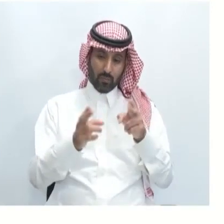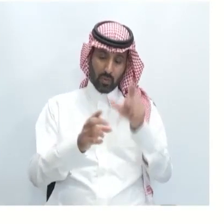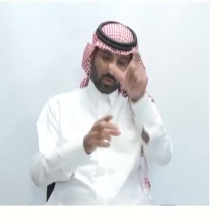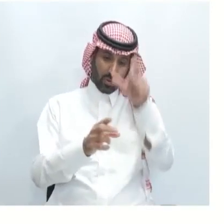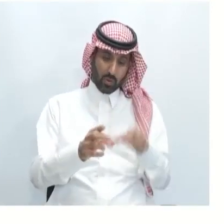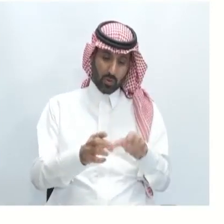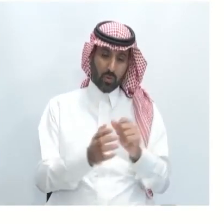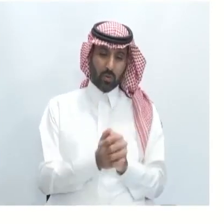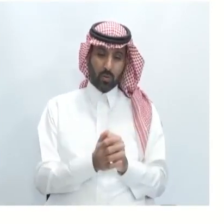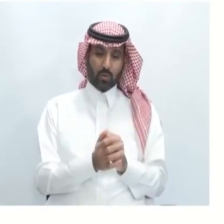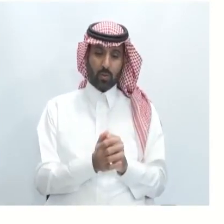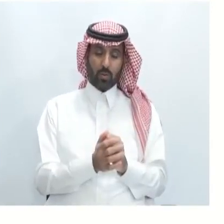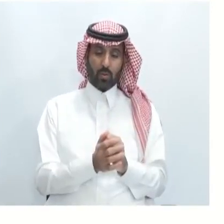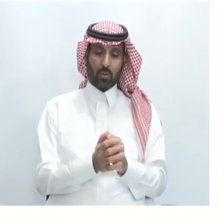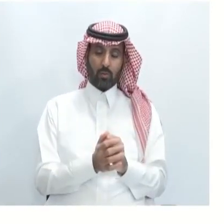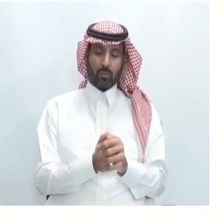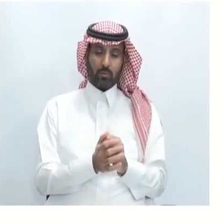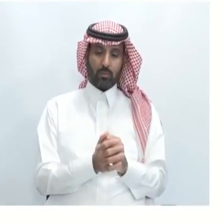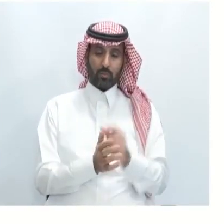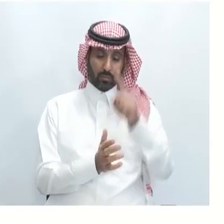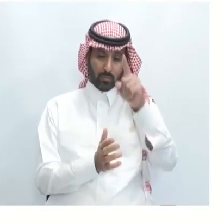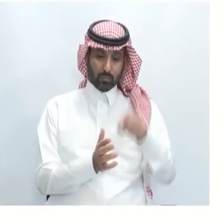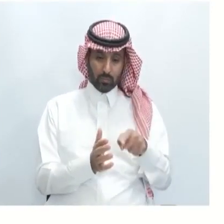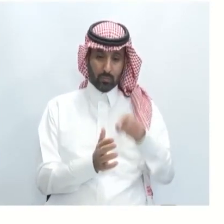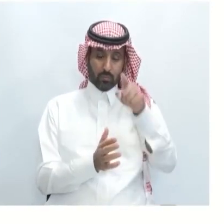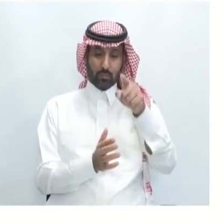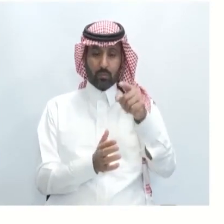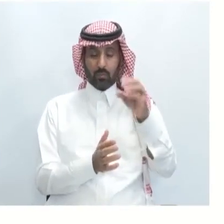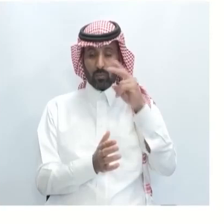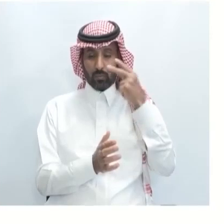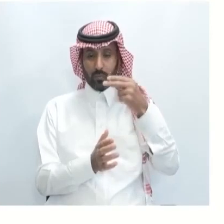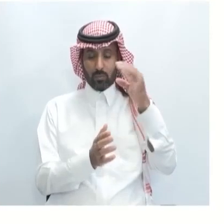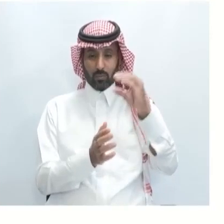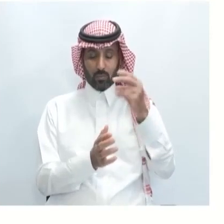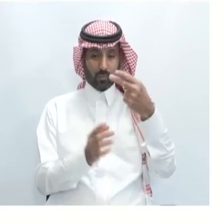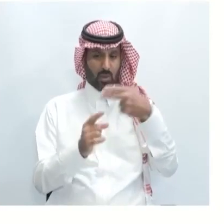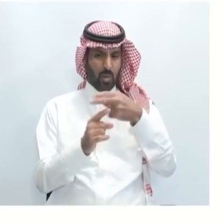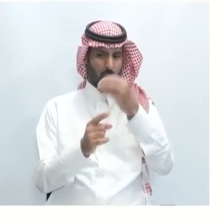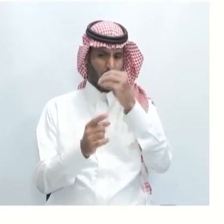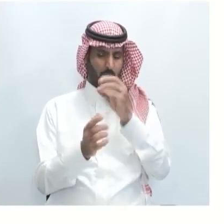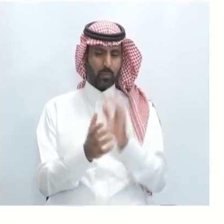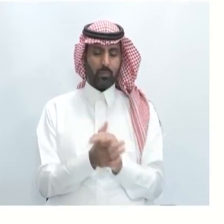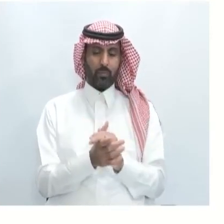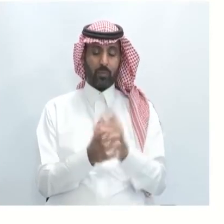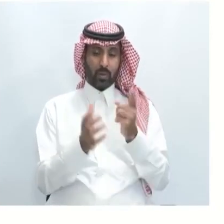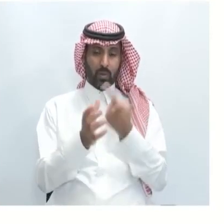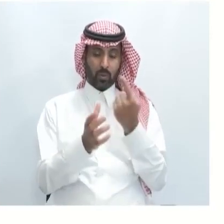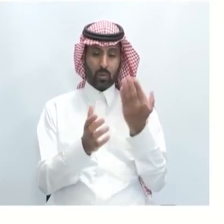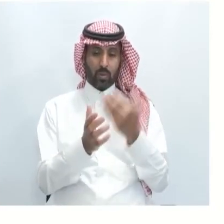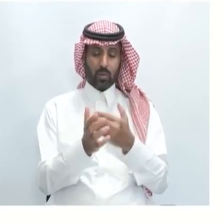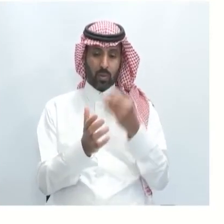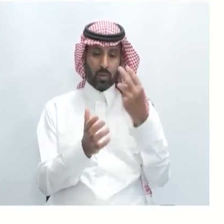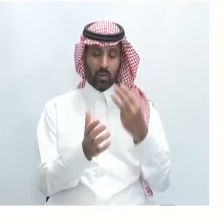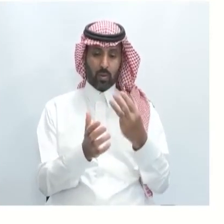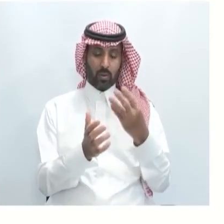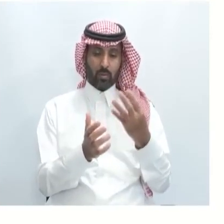المفتوحه لاحظ هنا الكربونيل لاحظ ماذا يوجد لدي في هذه الذره الاولى هذ الذر الثانيه